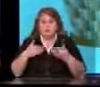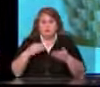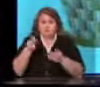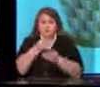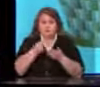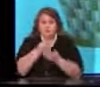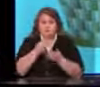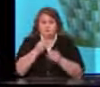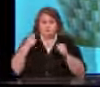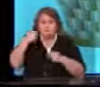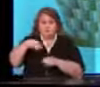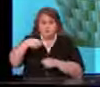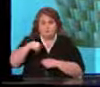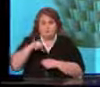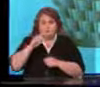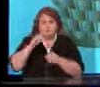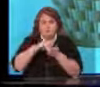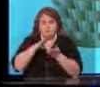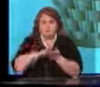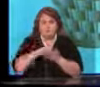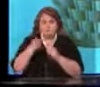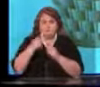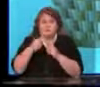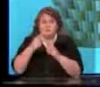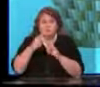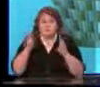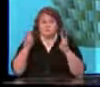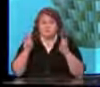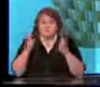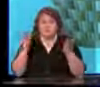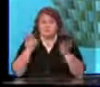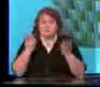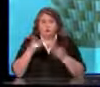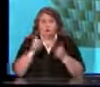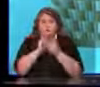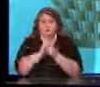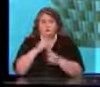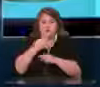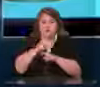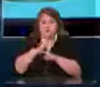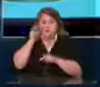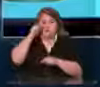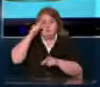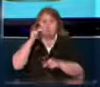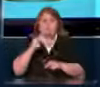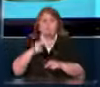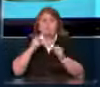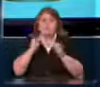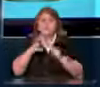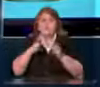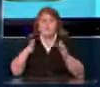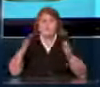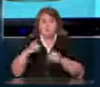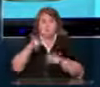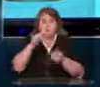нарисуйте, пожалуйста, корзину и записывайте названия терминов, встречающиеся на этом уроке. Чем больше вы